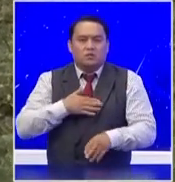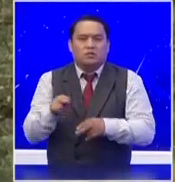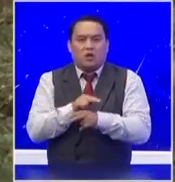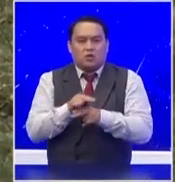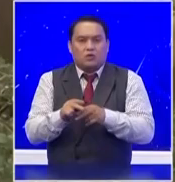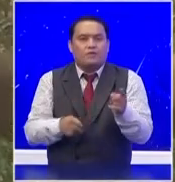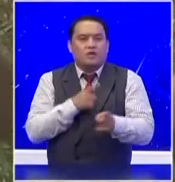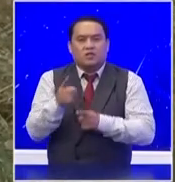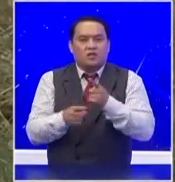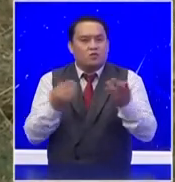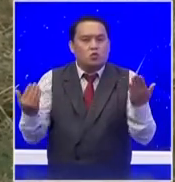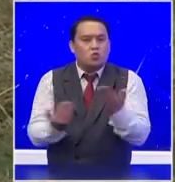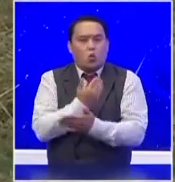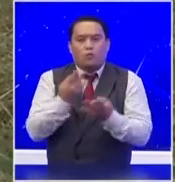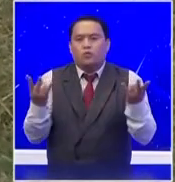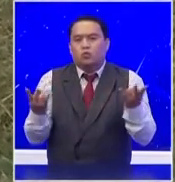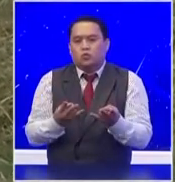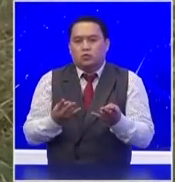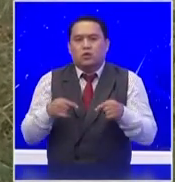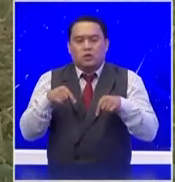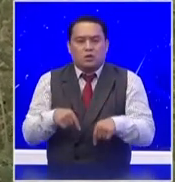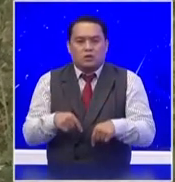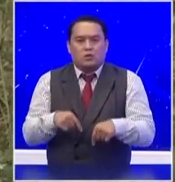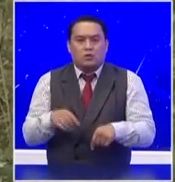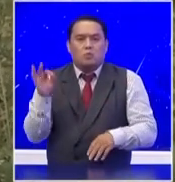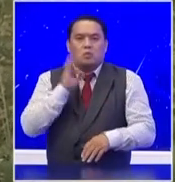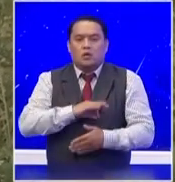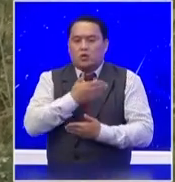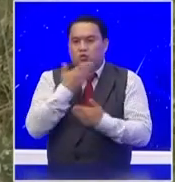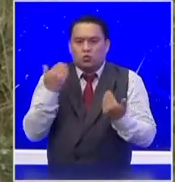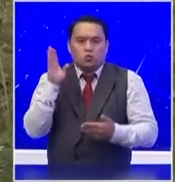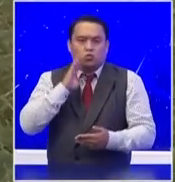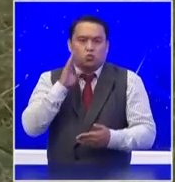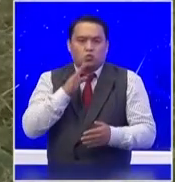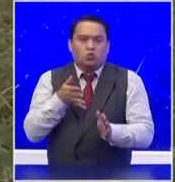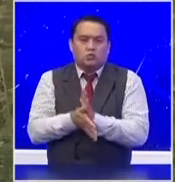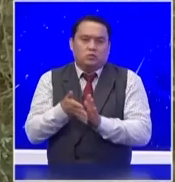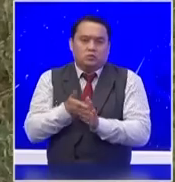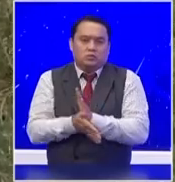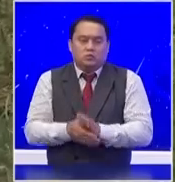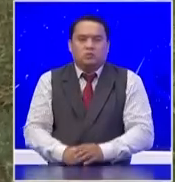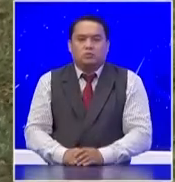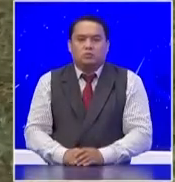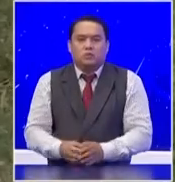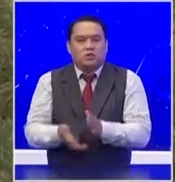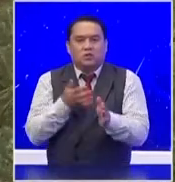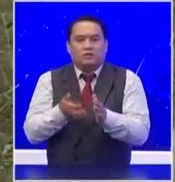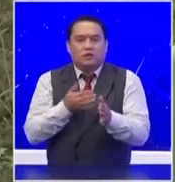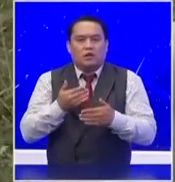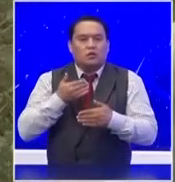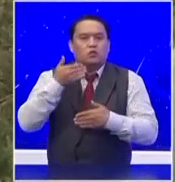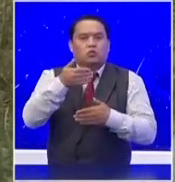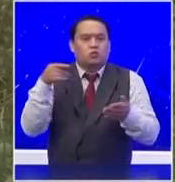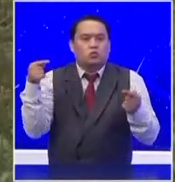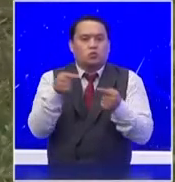берсін. Ол бұл анаяқ жасап, наяқ жасағым не пайда бізге? Бұл жақта су кетіп жататын болса ертен. Су жетпейді ана жаққа ертен.